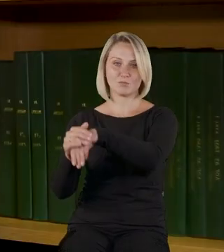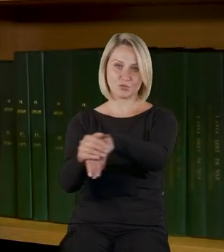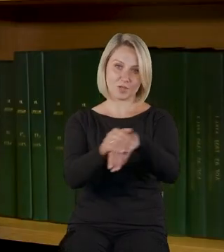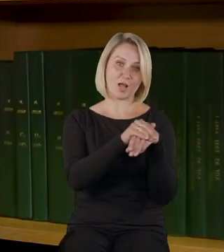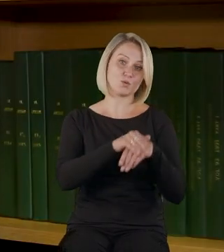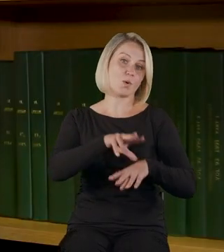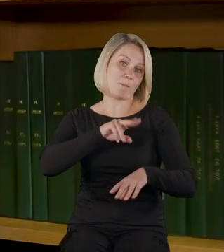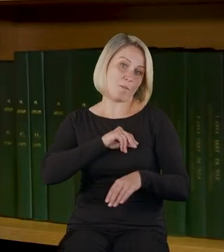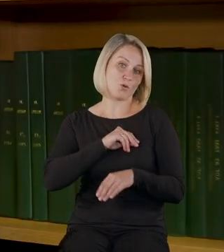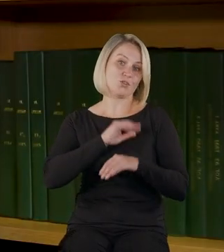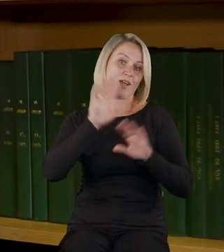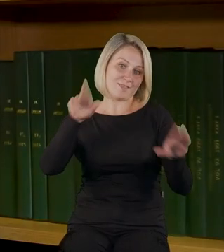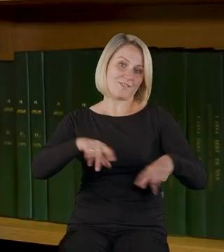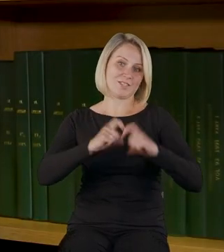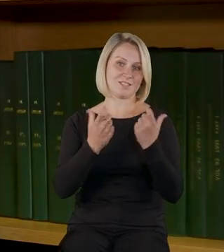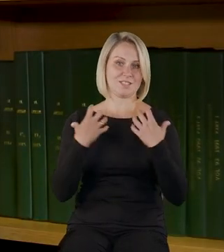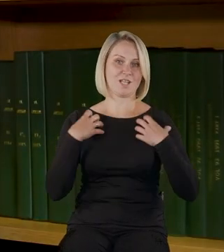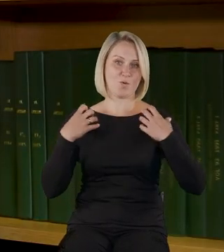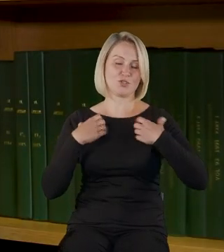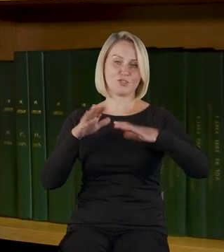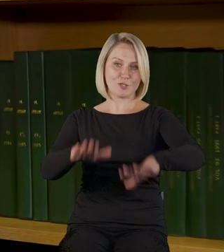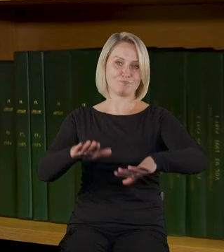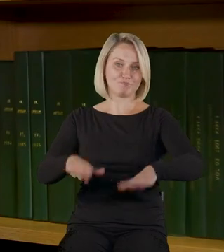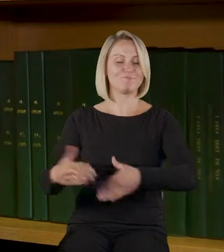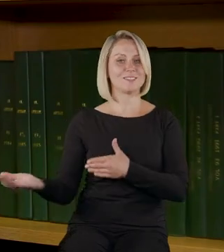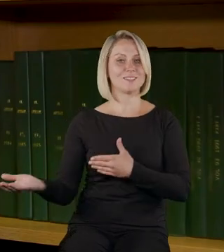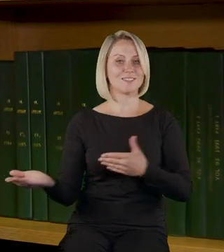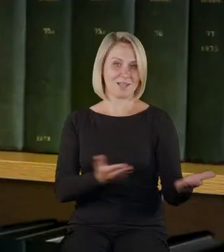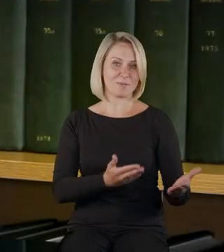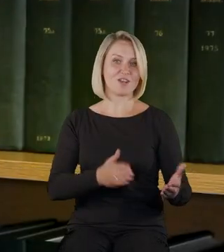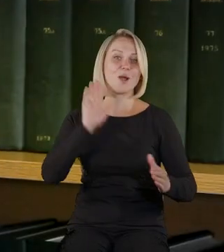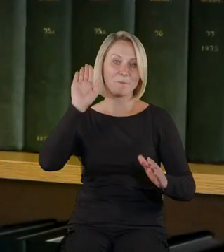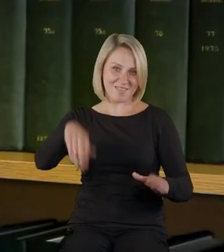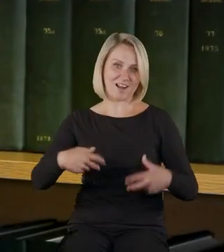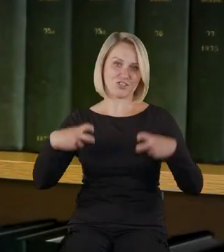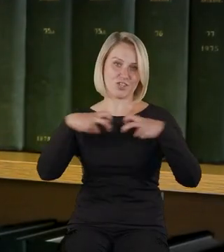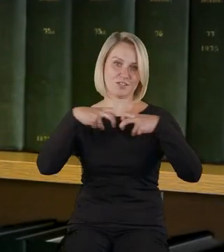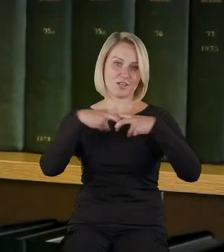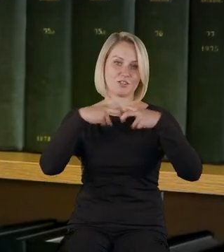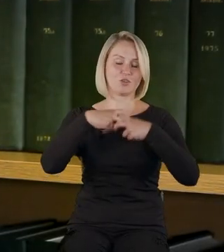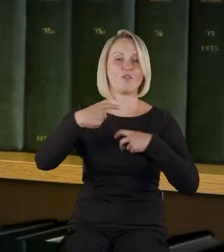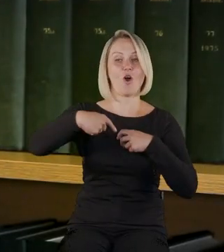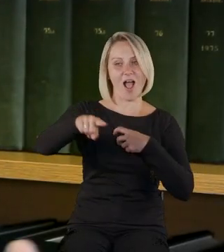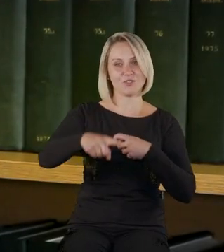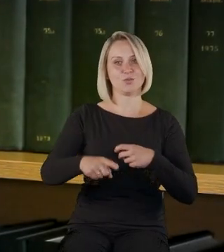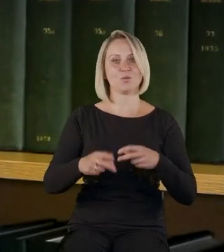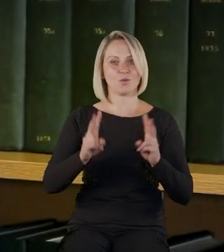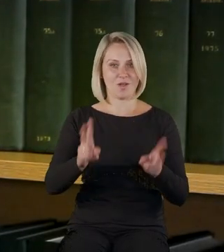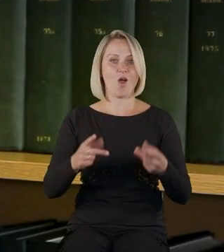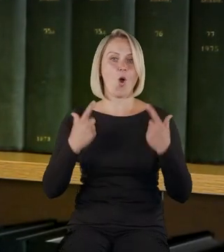a może i spędzicie resztę życia. Zapraszam Was na razie online, a mam nadzieję, że niedługiej przyszłości